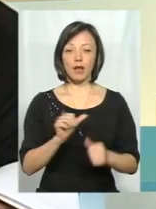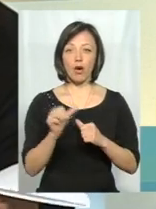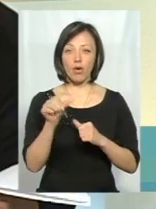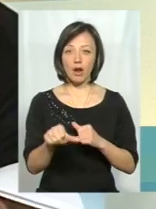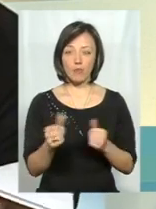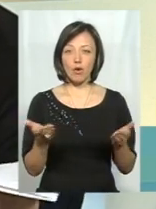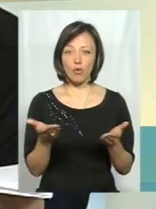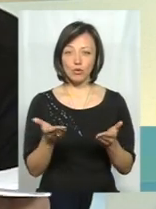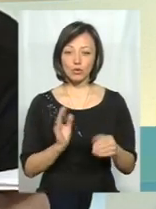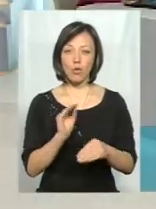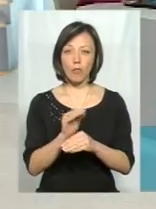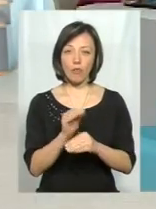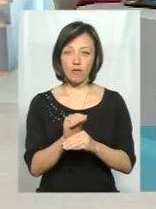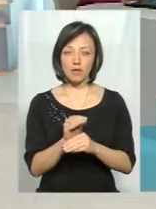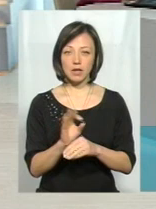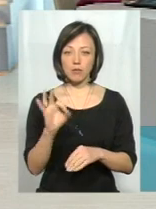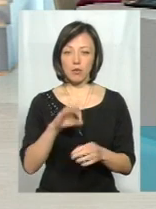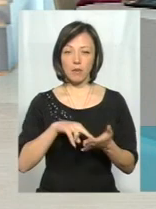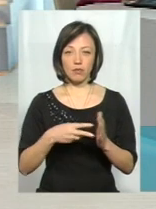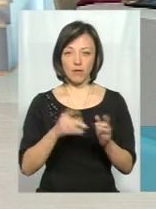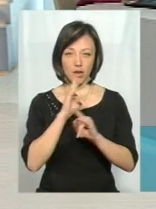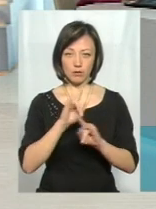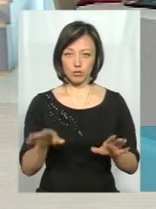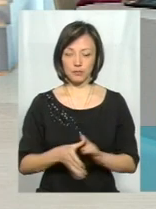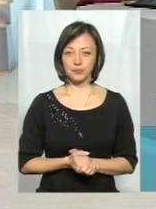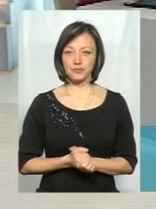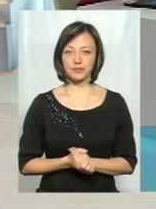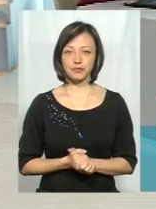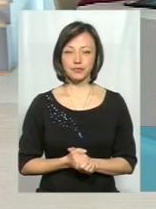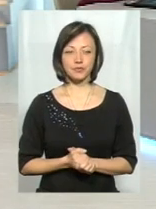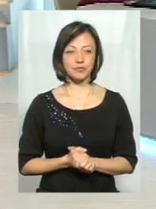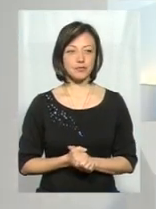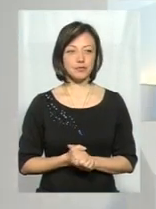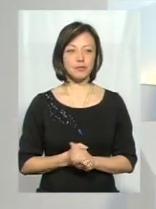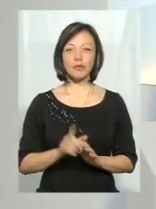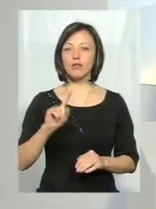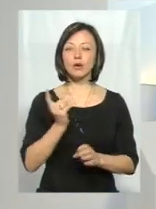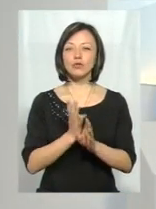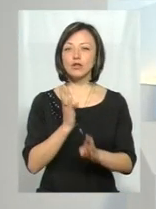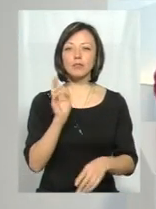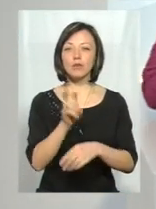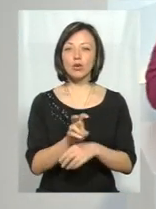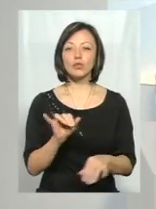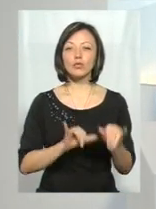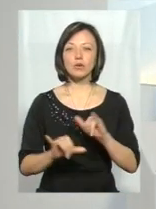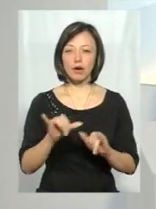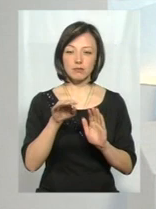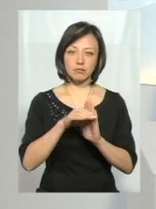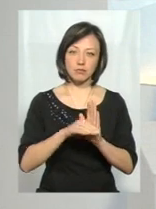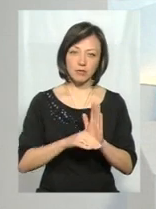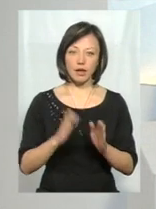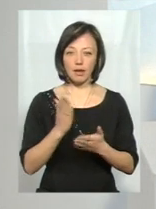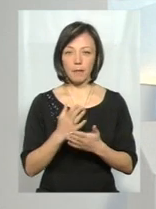окремого якогось чи доповнення щодо планування не буде. Але ж в першу чергу до кого будете приходити? Є якась градація,